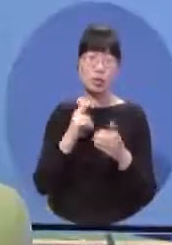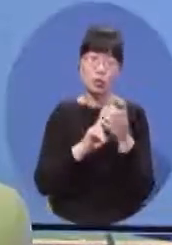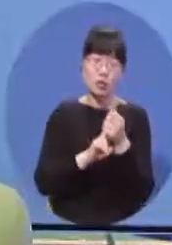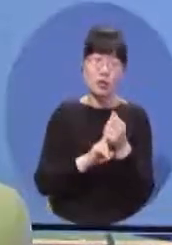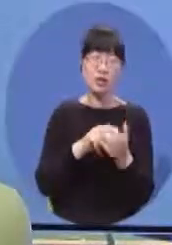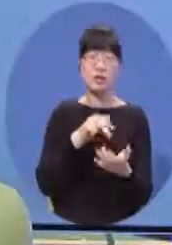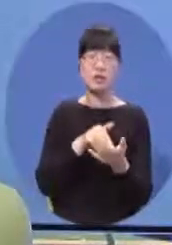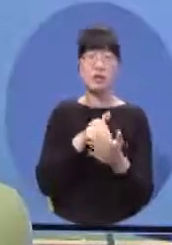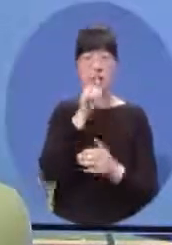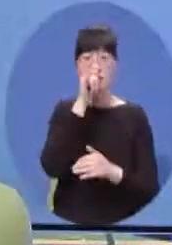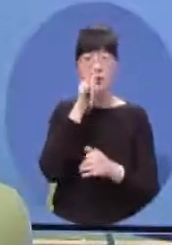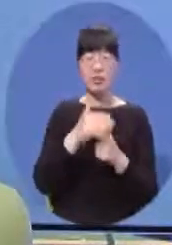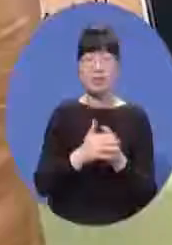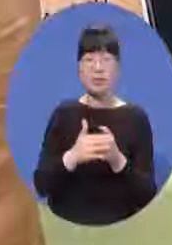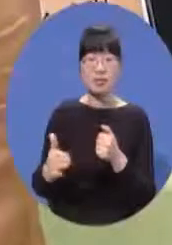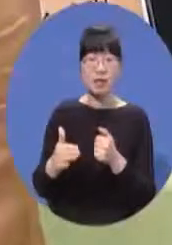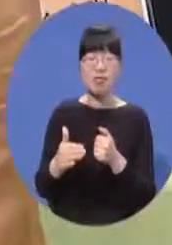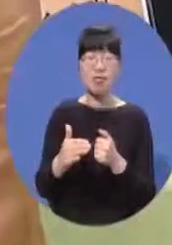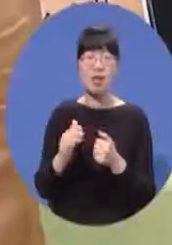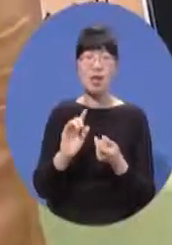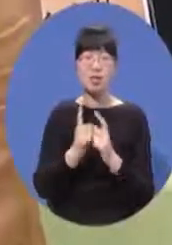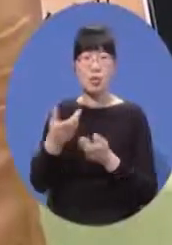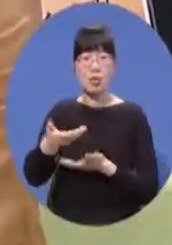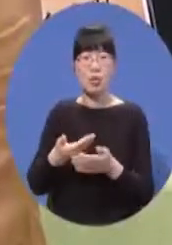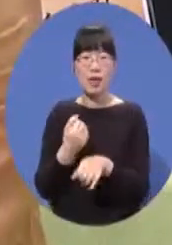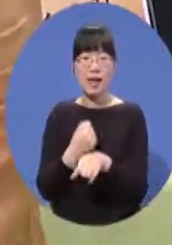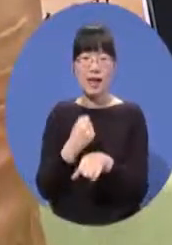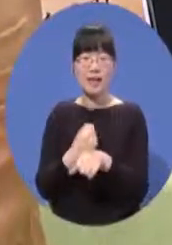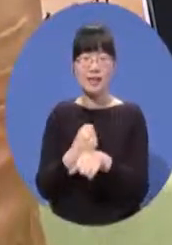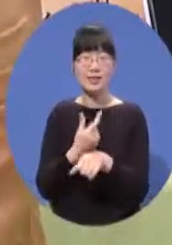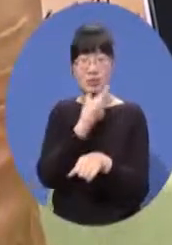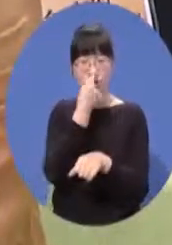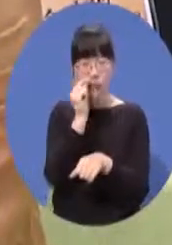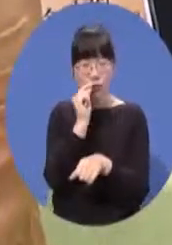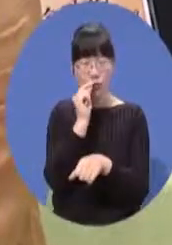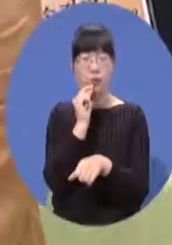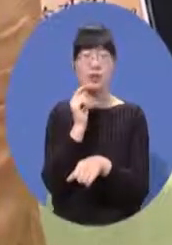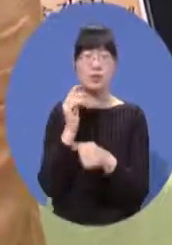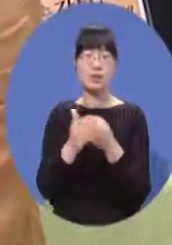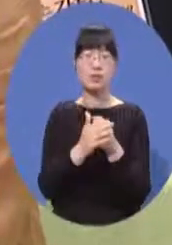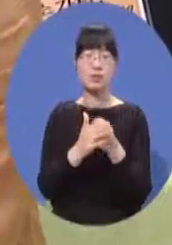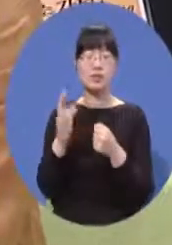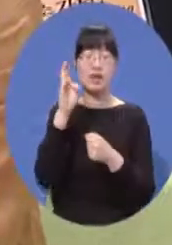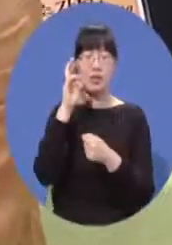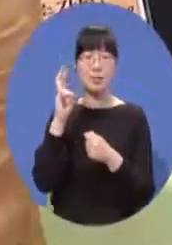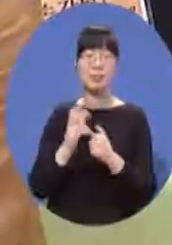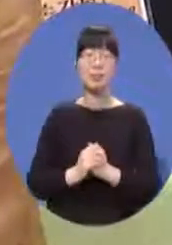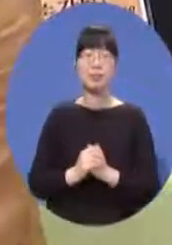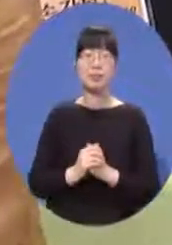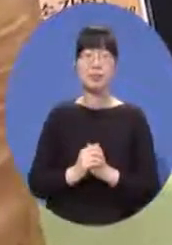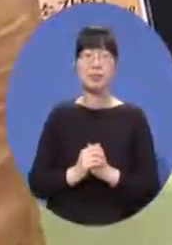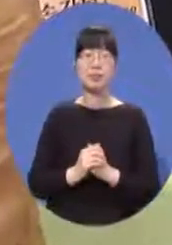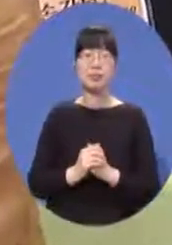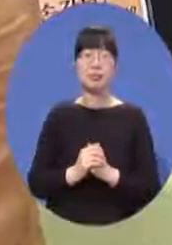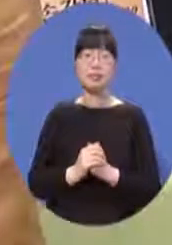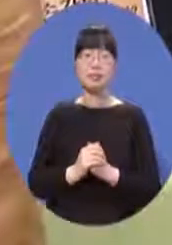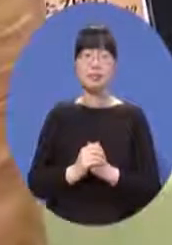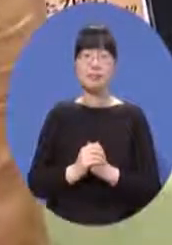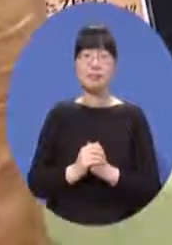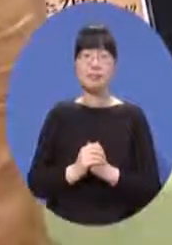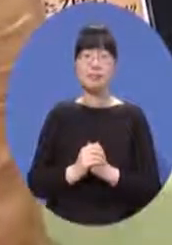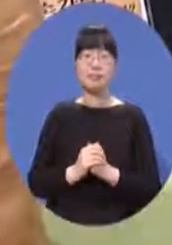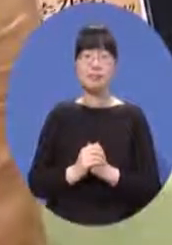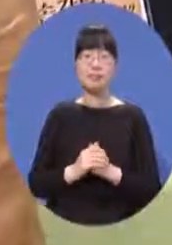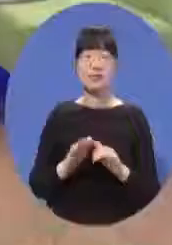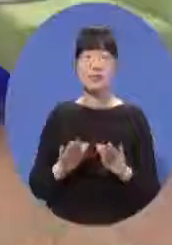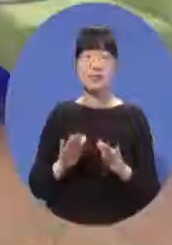있어요. 그래서 그런 것들이 아마 상호작용이나 이런 교류가 좀 부족하기 때문이 아니었을까 이렇게 살짝 좀 의심이 됩니다. 네네.